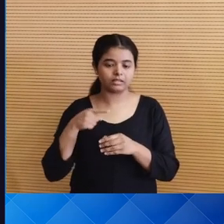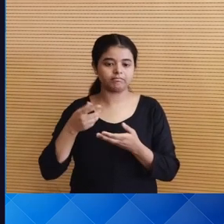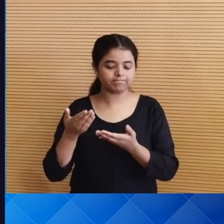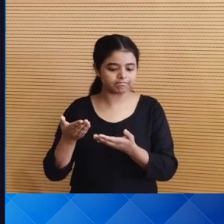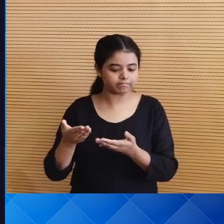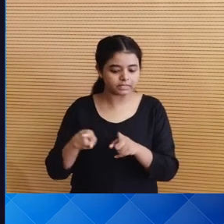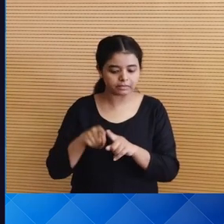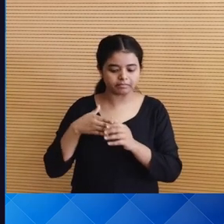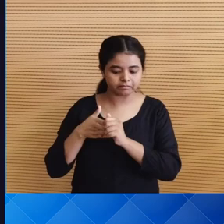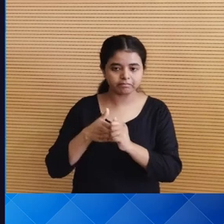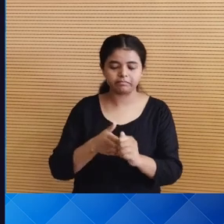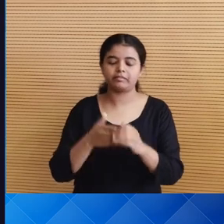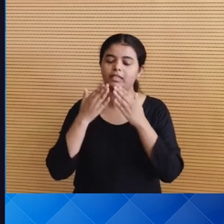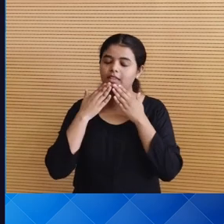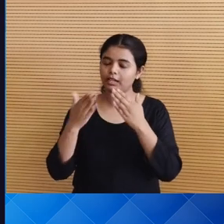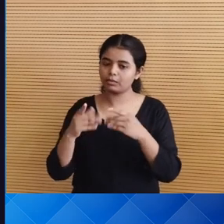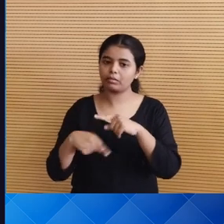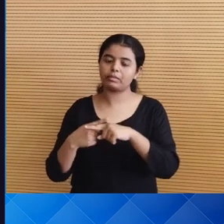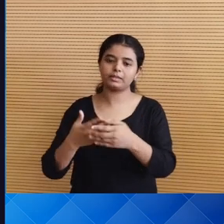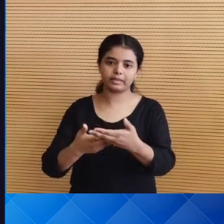थैंक यू वेरी मच मैम. वेलकम मैम.